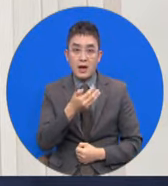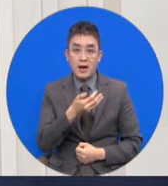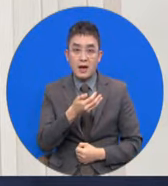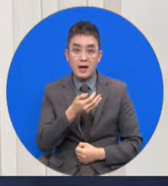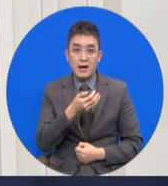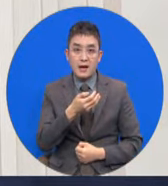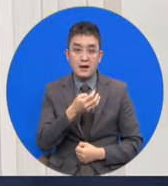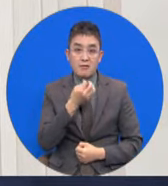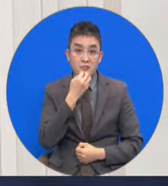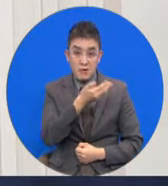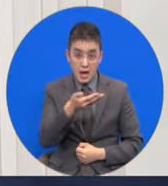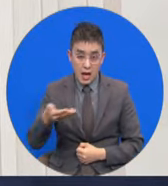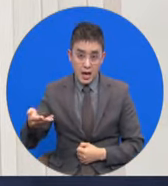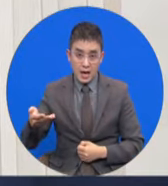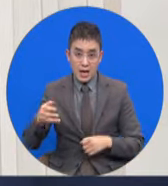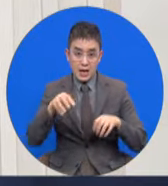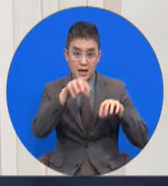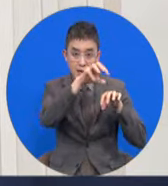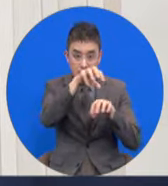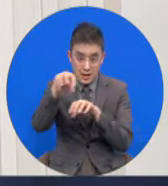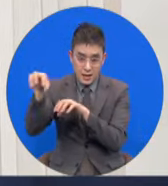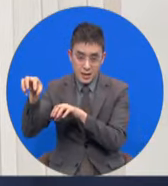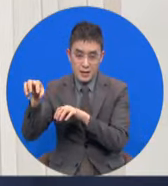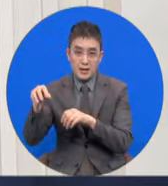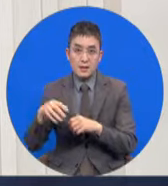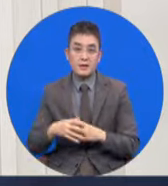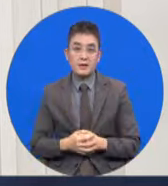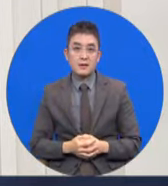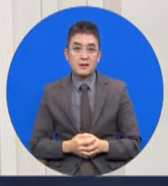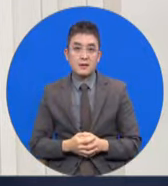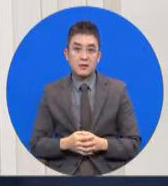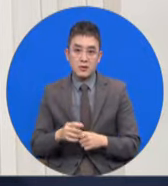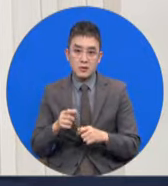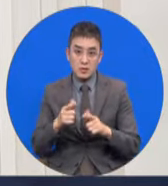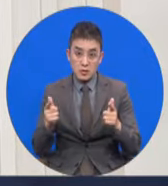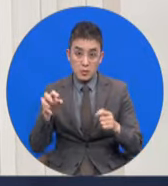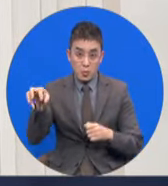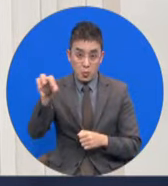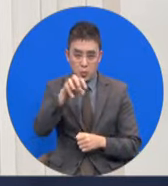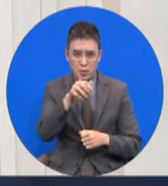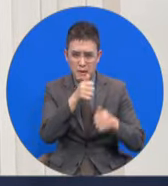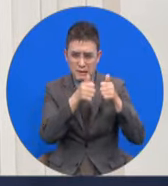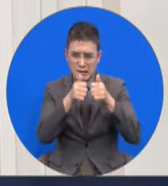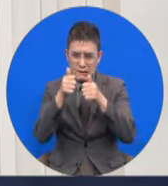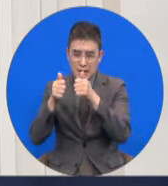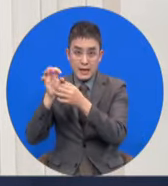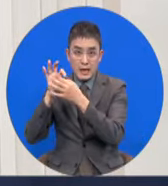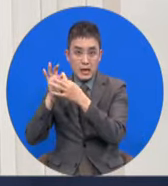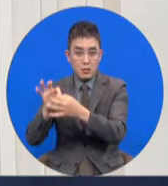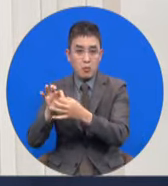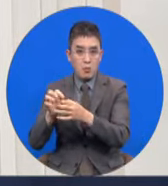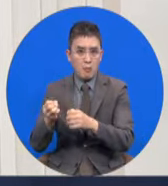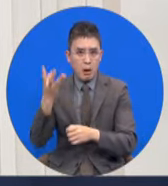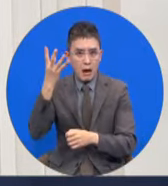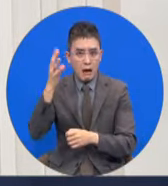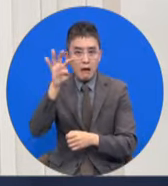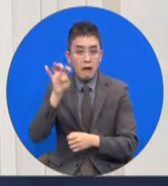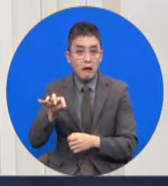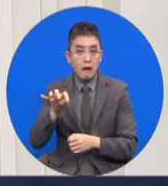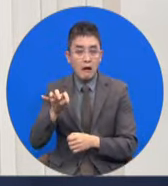반도체 벨트 수원 이 몇 군데 지역을 중심으로 해서 초경합지로 분류돼서 막판까지 결과를 알 수 없는 상황이긴